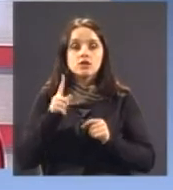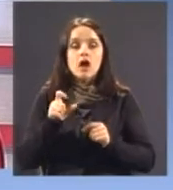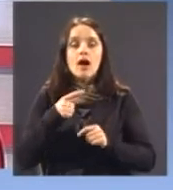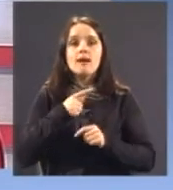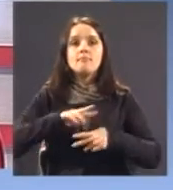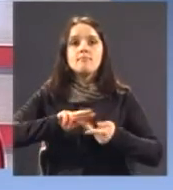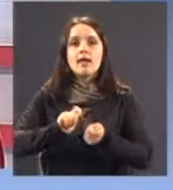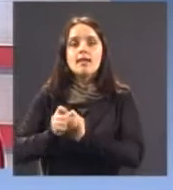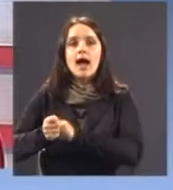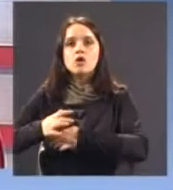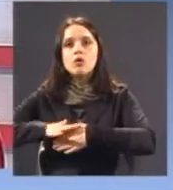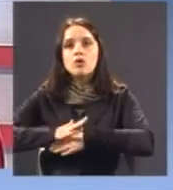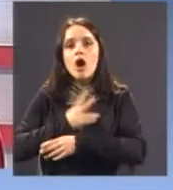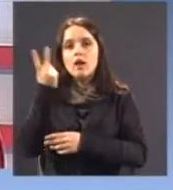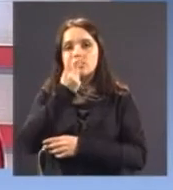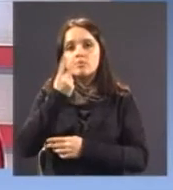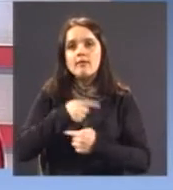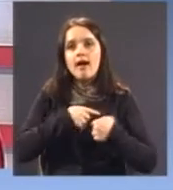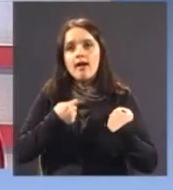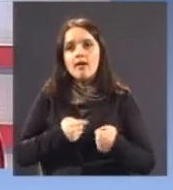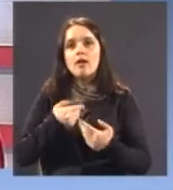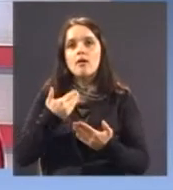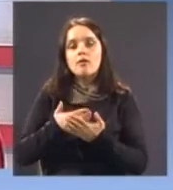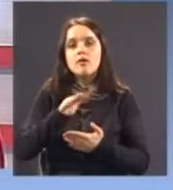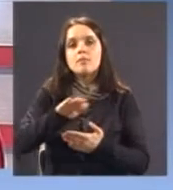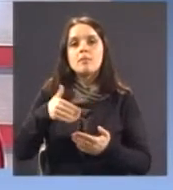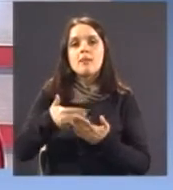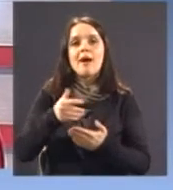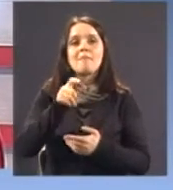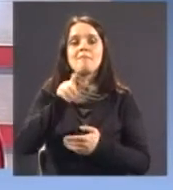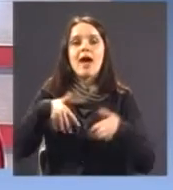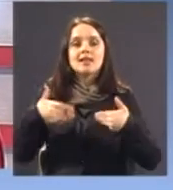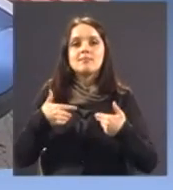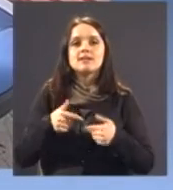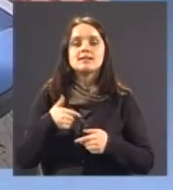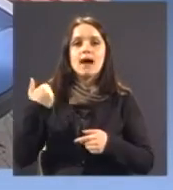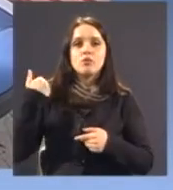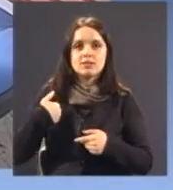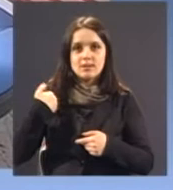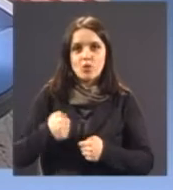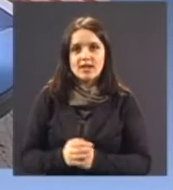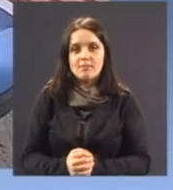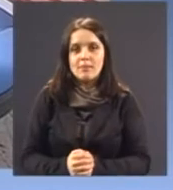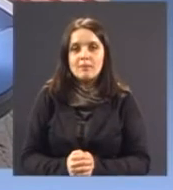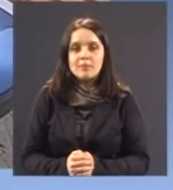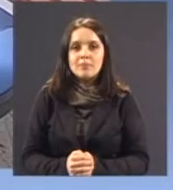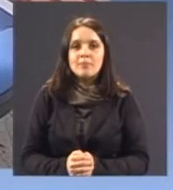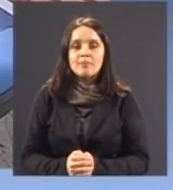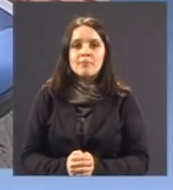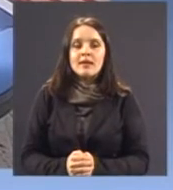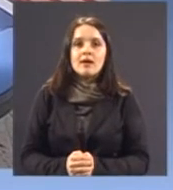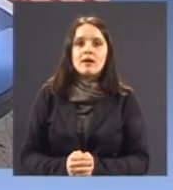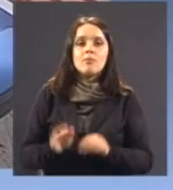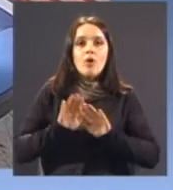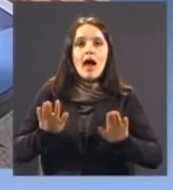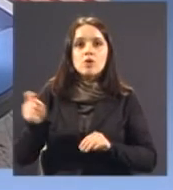senzibilizaciji našeg društva u smjeru prema mladima s posebnim potrebama. Stižemo polako do kraja